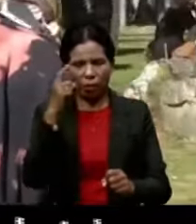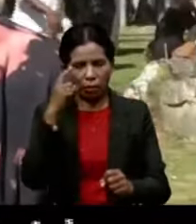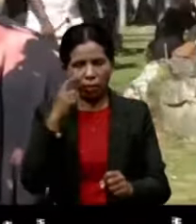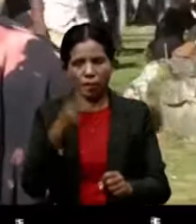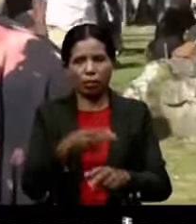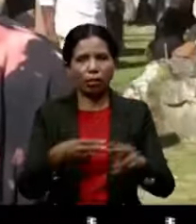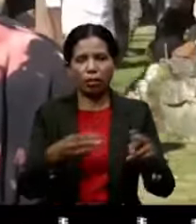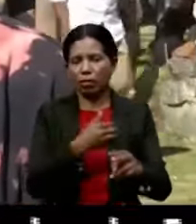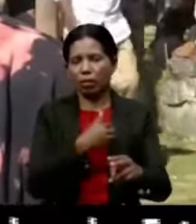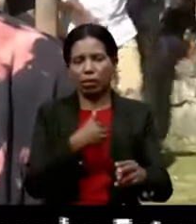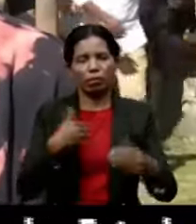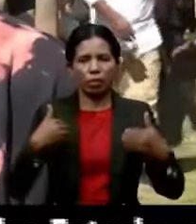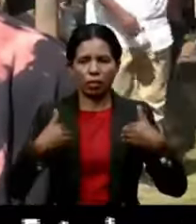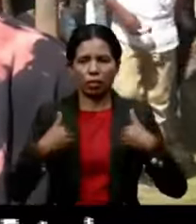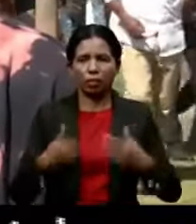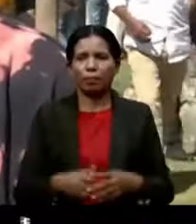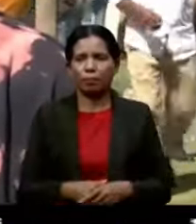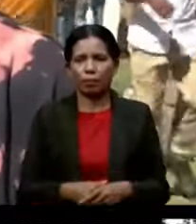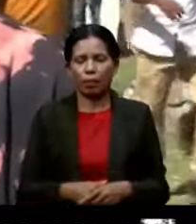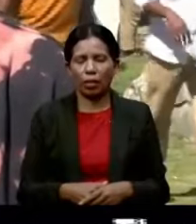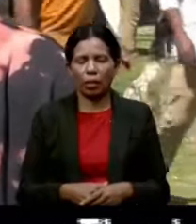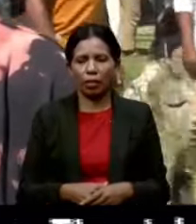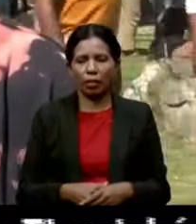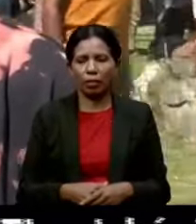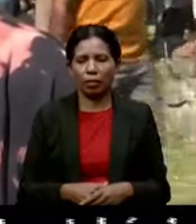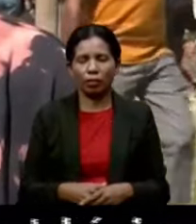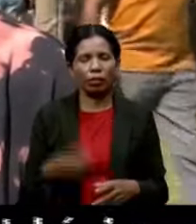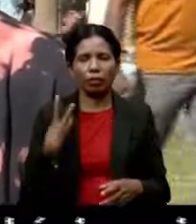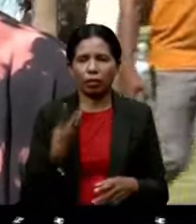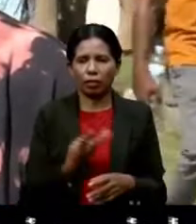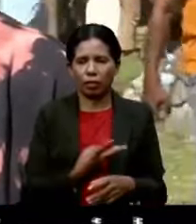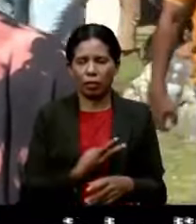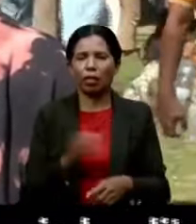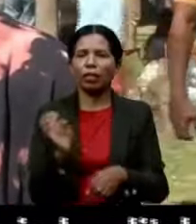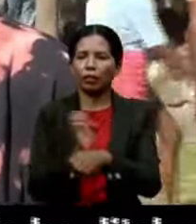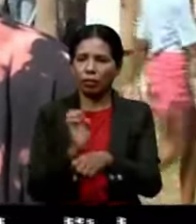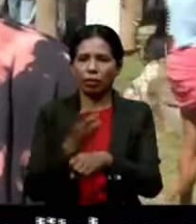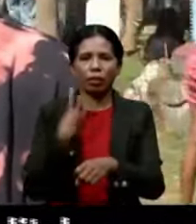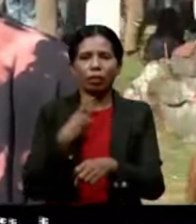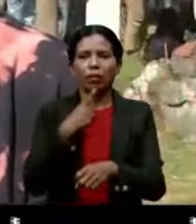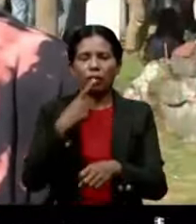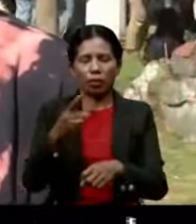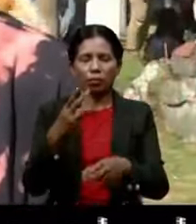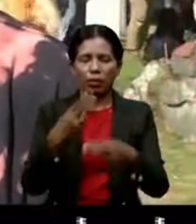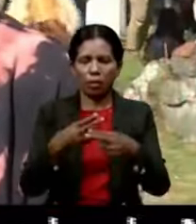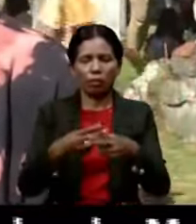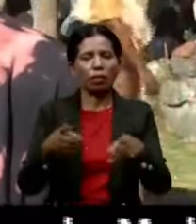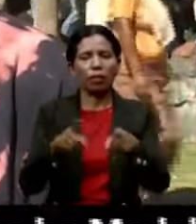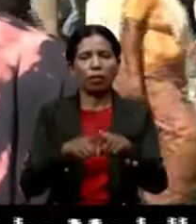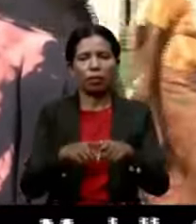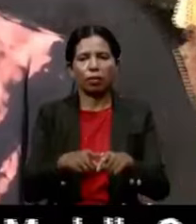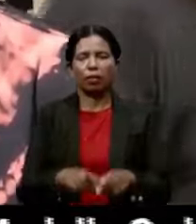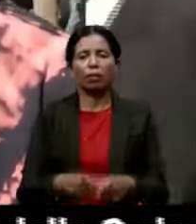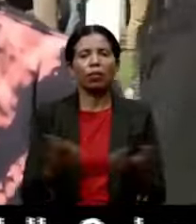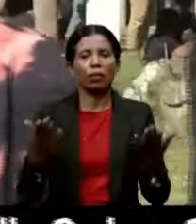karo lima ratus meter lah tahu deh ane bayi bahaya bahaya ane sendiri tanya ekonomi dari minta temi hari naran makanya mas makin dan ne